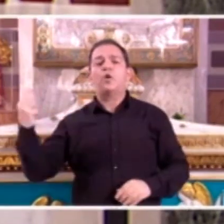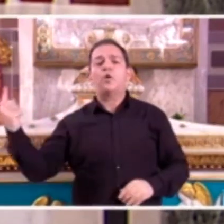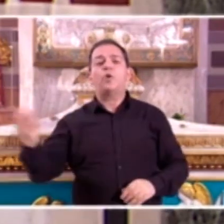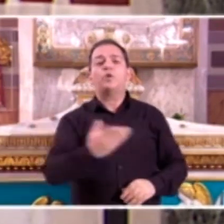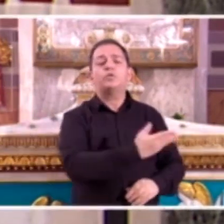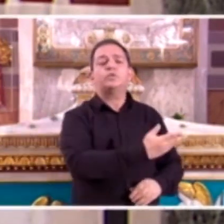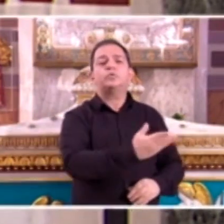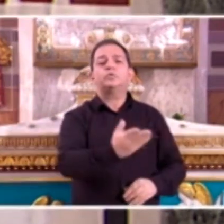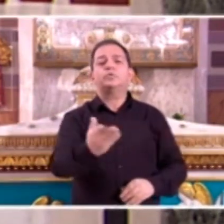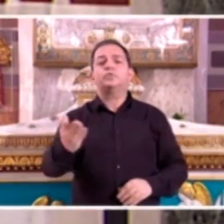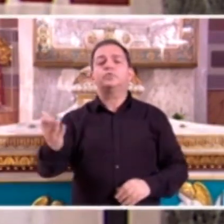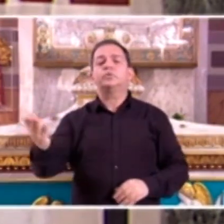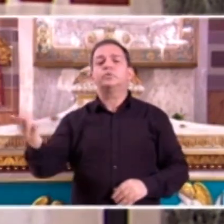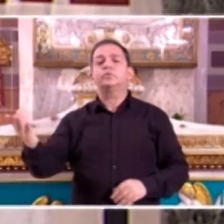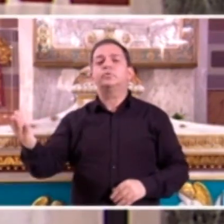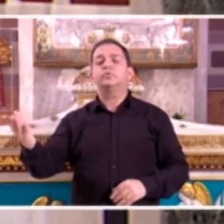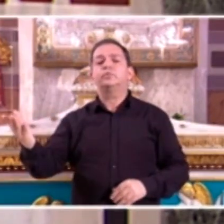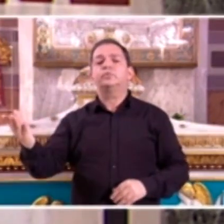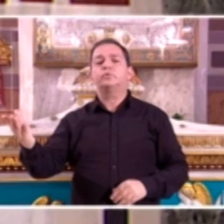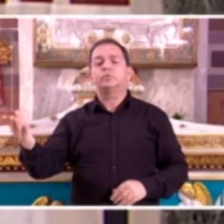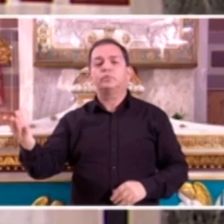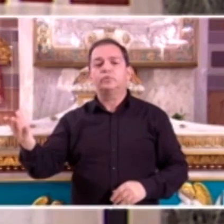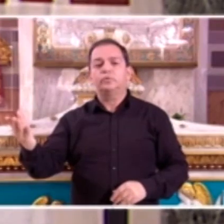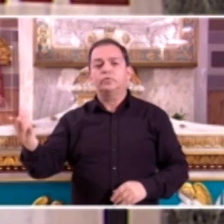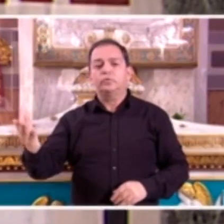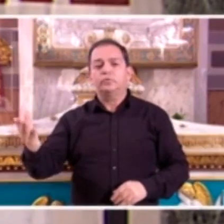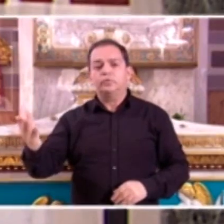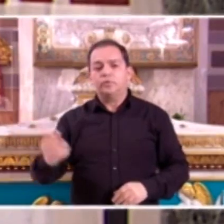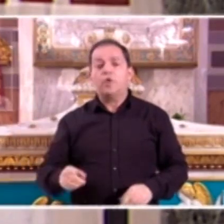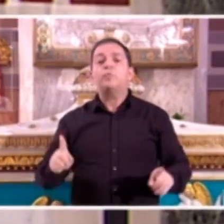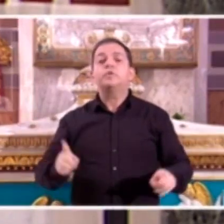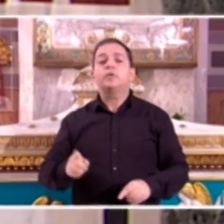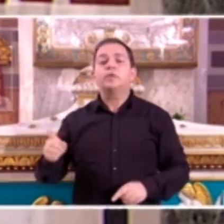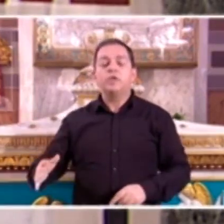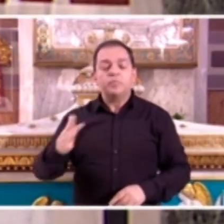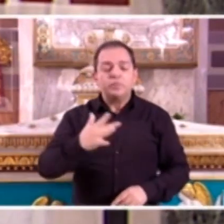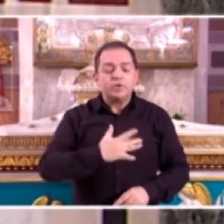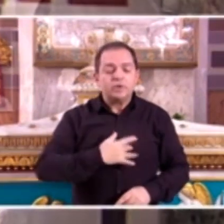Πάση και τον